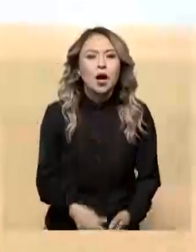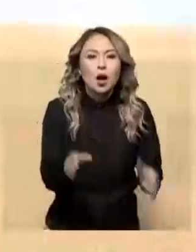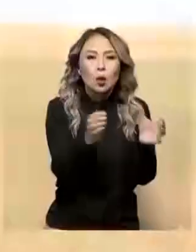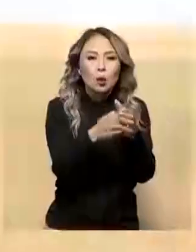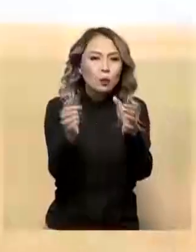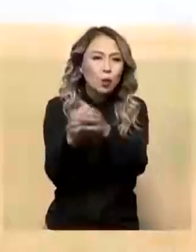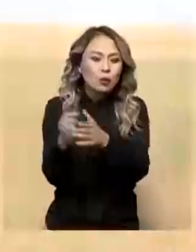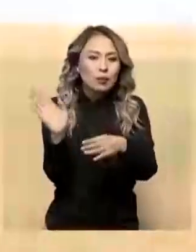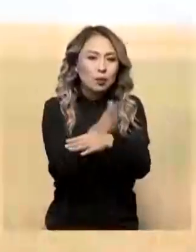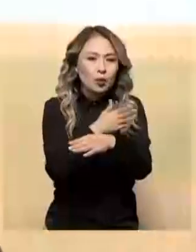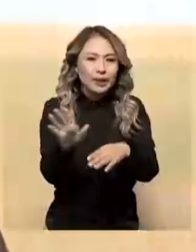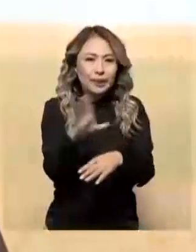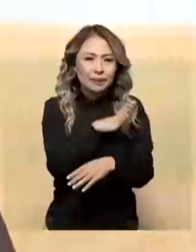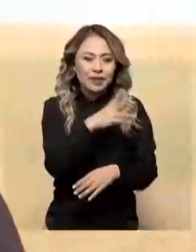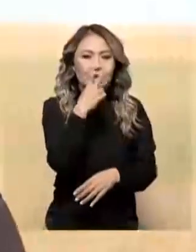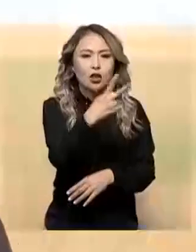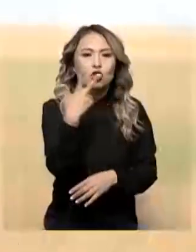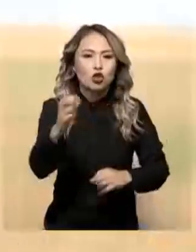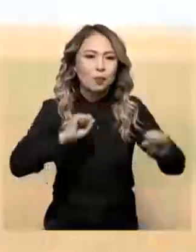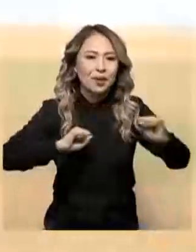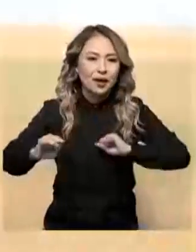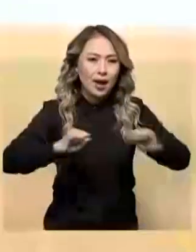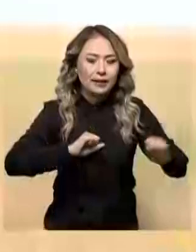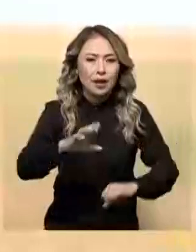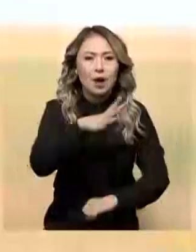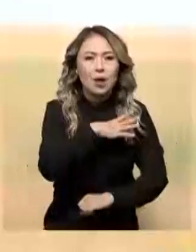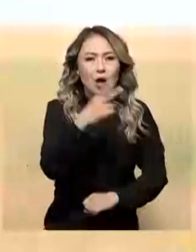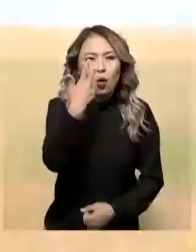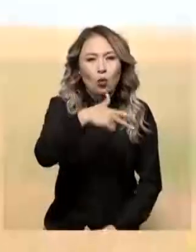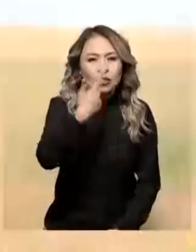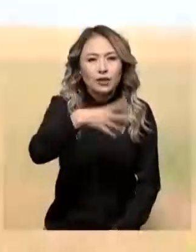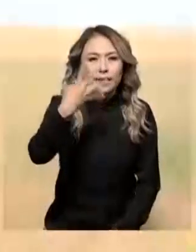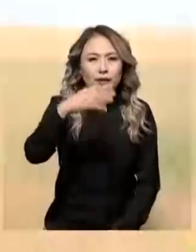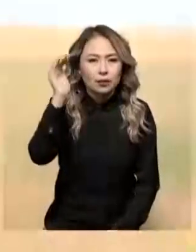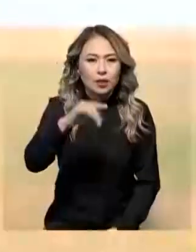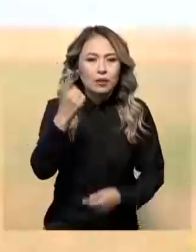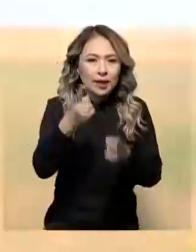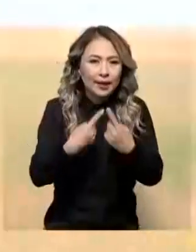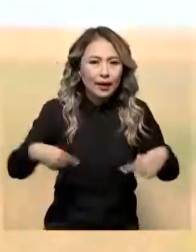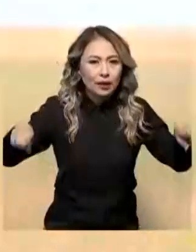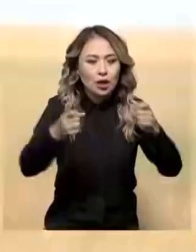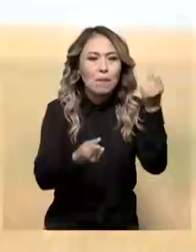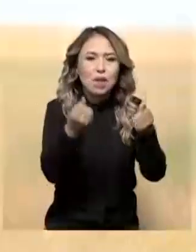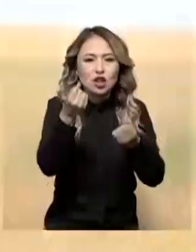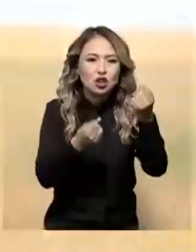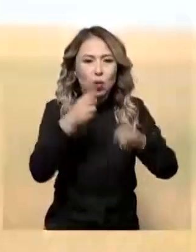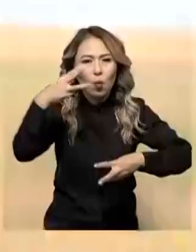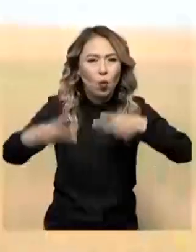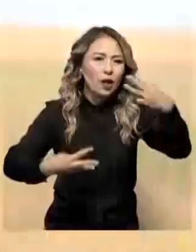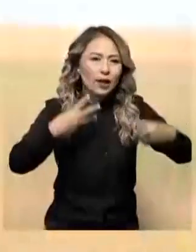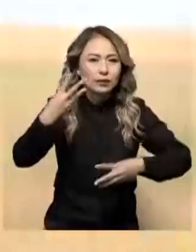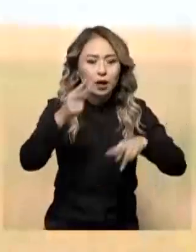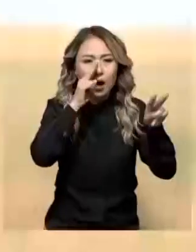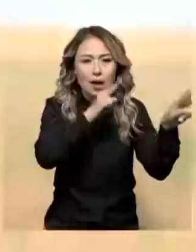біз. 2-3 бригадыны 30 мың, 50 мың, 40 мың гектарды бір адам бір машинамен, улайтын машинамен